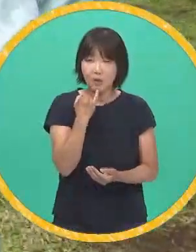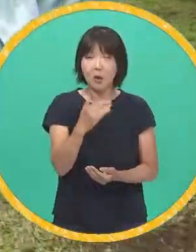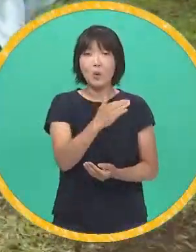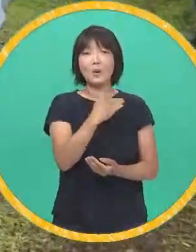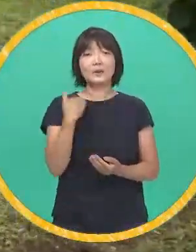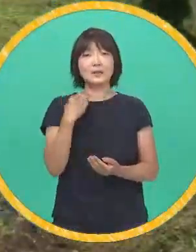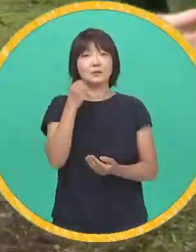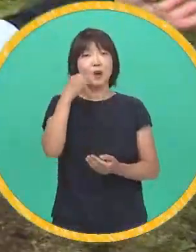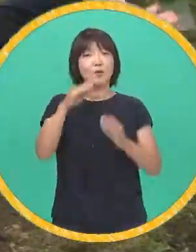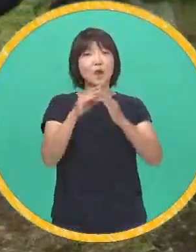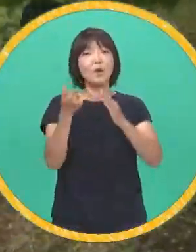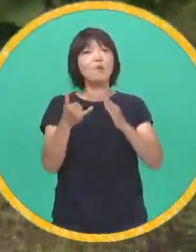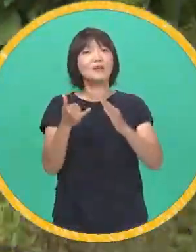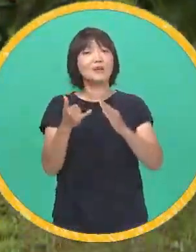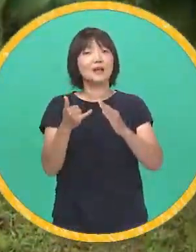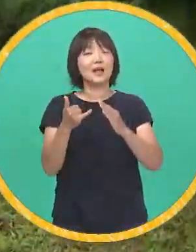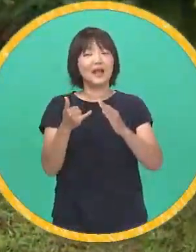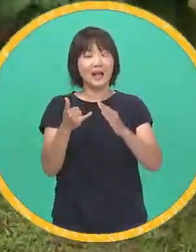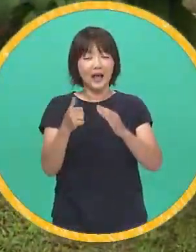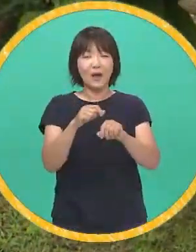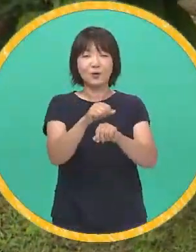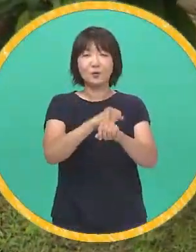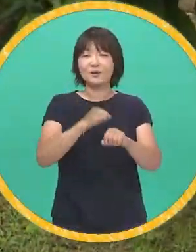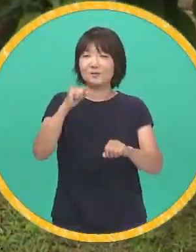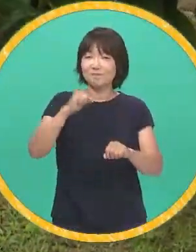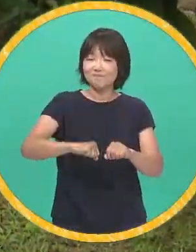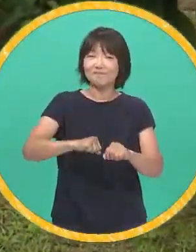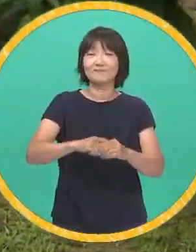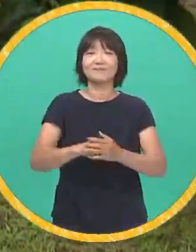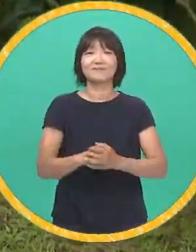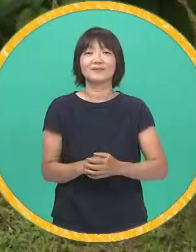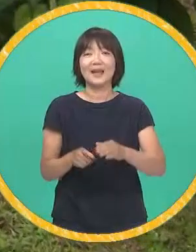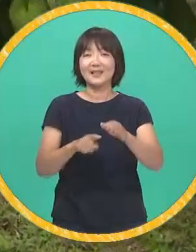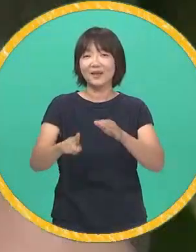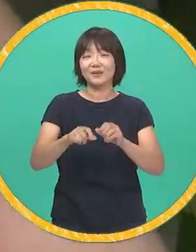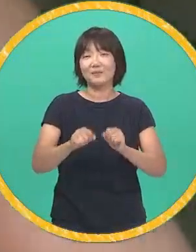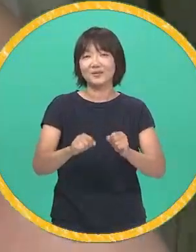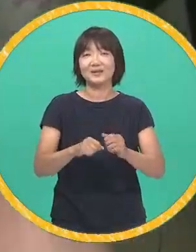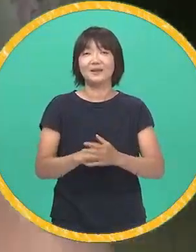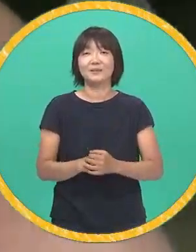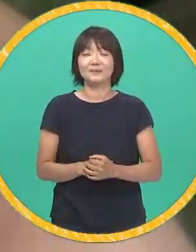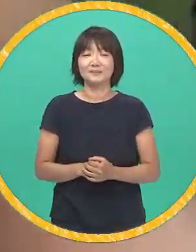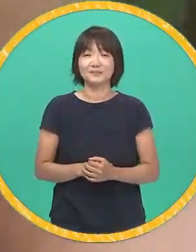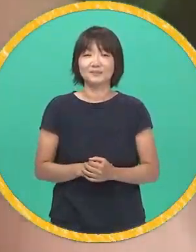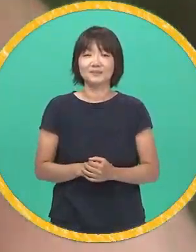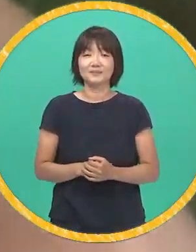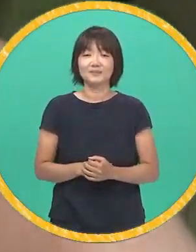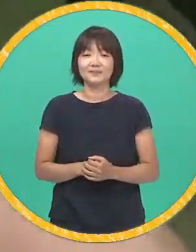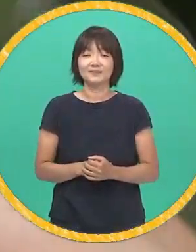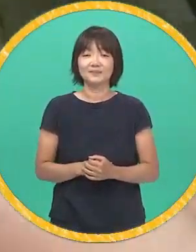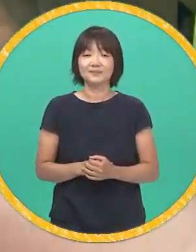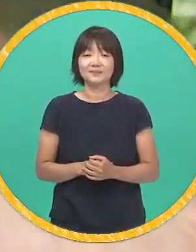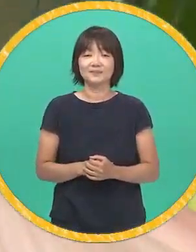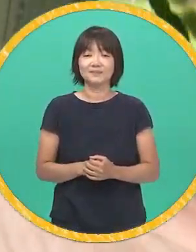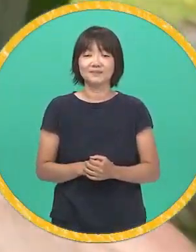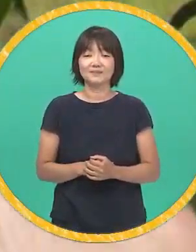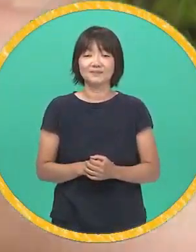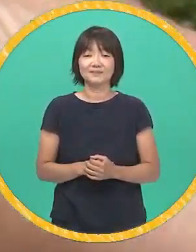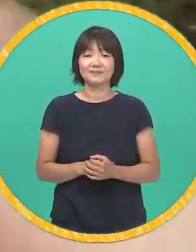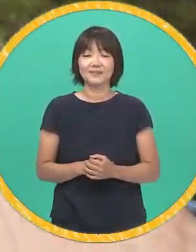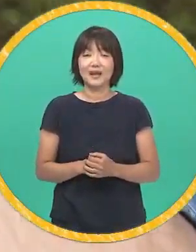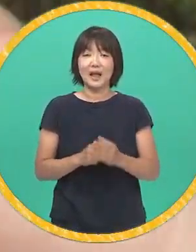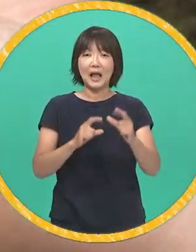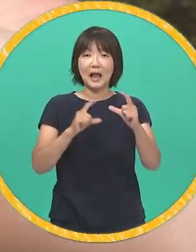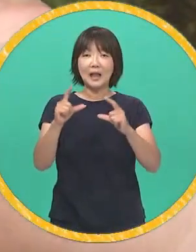役目ファミリーなくてはい許していただきますのではい代表してあとんが赤種を取れたおおおお